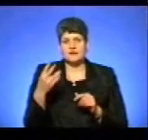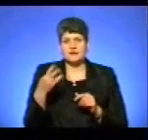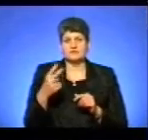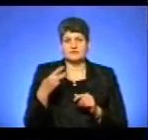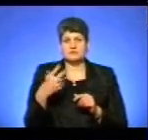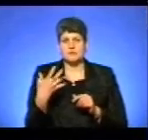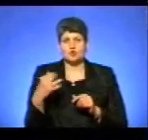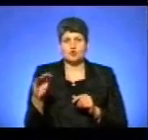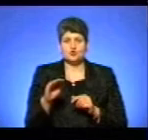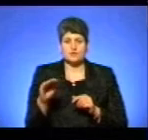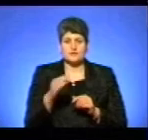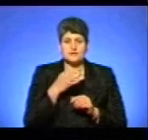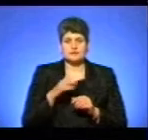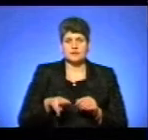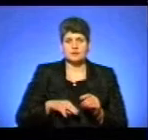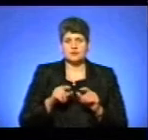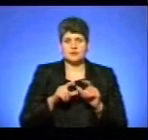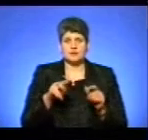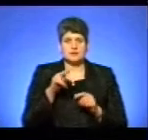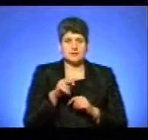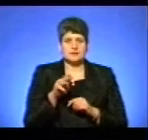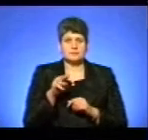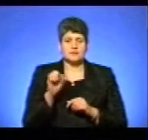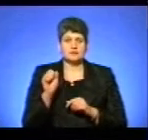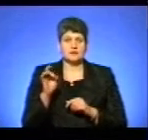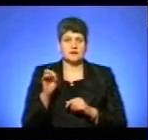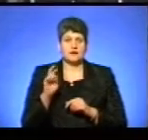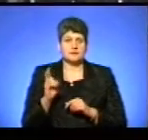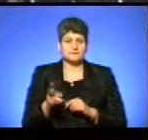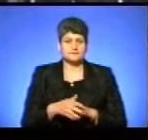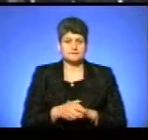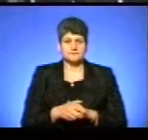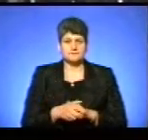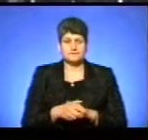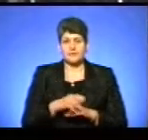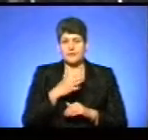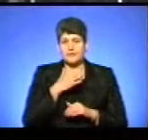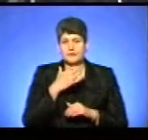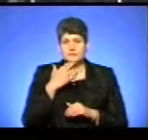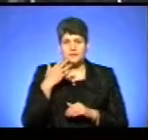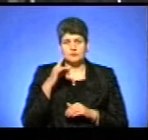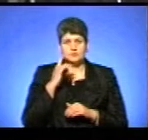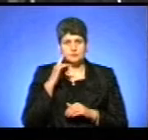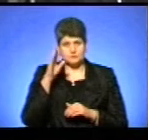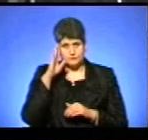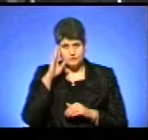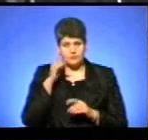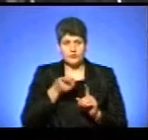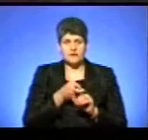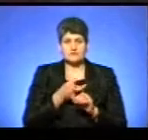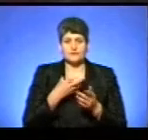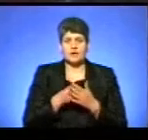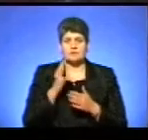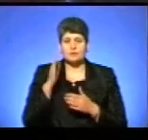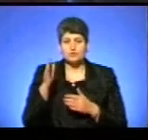жовтня, розповіла директор школи Лариса Патряк. Багато юнаків пов'язують своє майбутнє з військом,